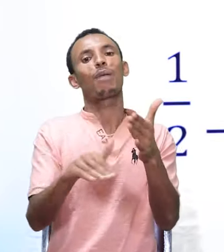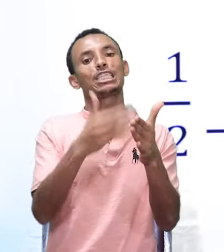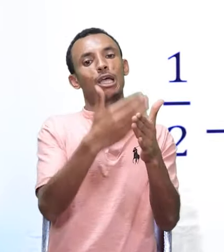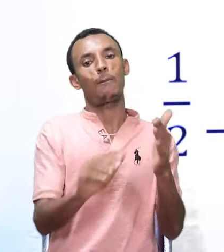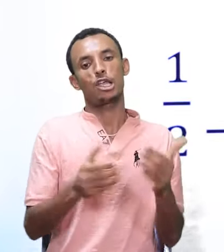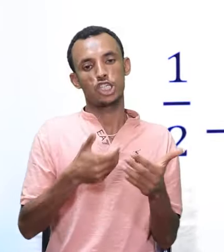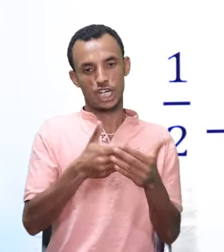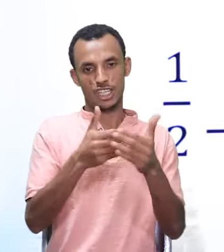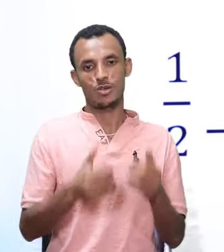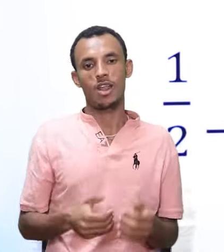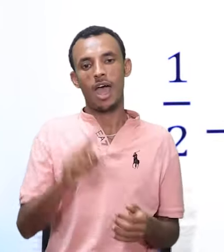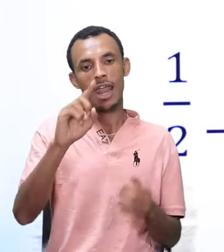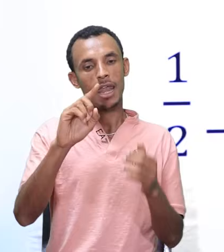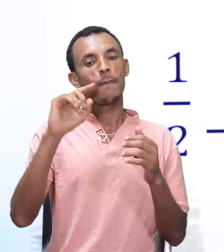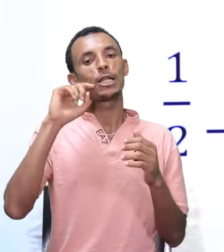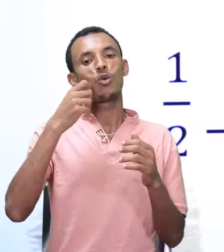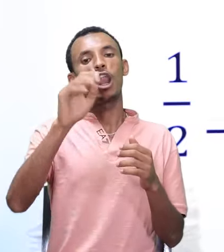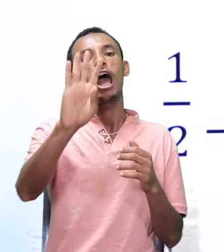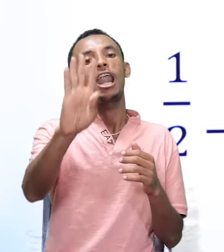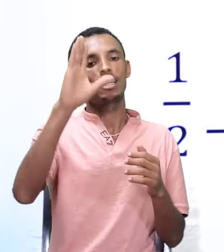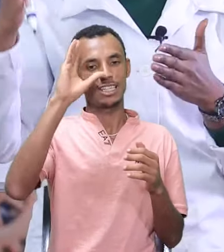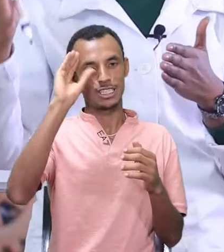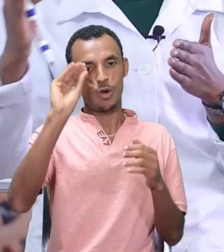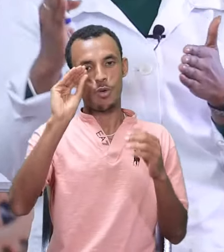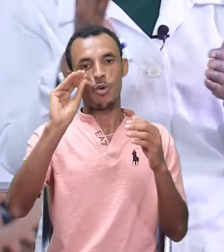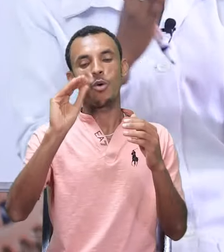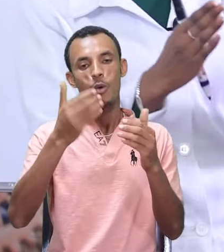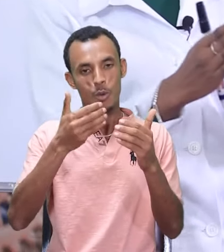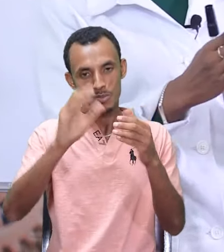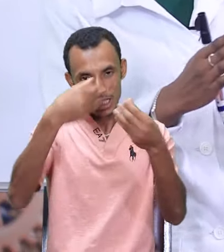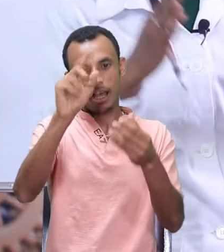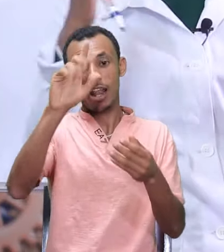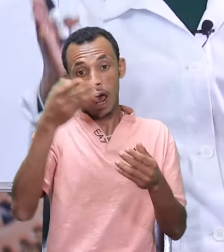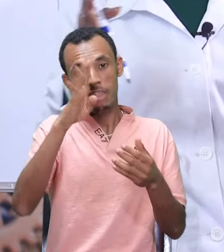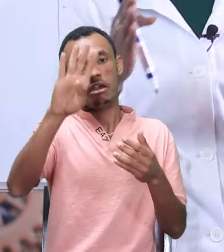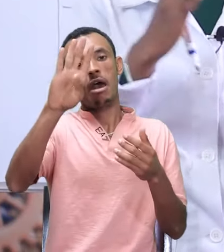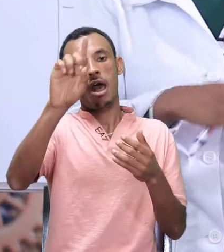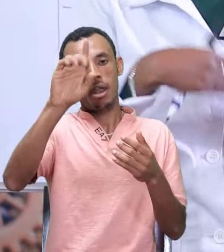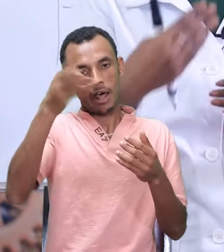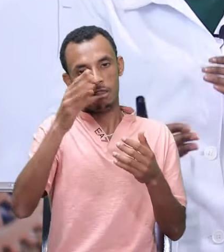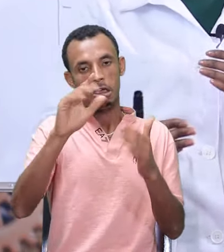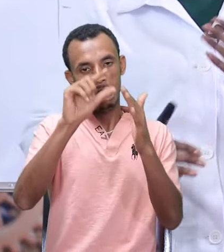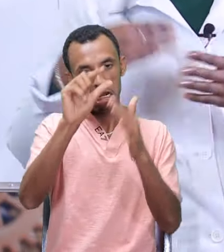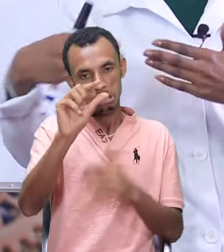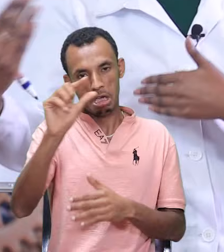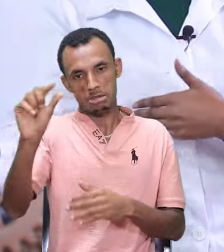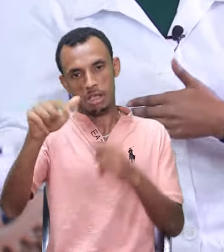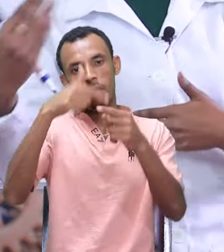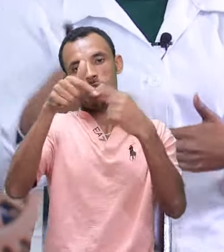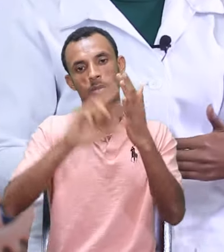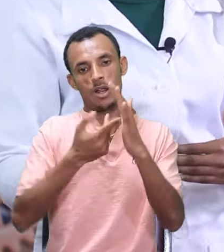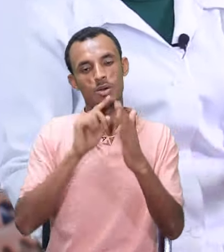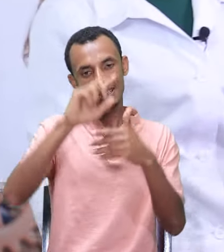ግማሽ ይደርሳቸዋል አንድ ብርቱካንን ለአራት ሰው ብናካፍል ግን ሩብ ሩብ የሚደርሰን ማለት ነው እያነሰ ይሄዳል የሚደርሰን መጠን እያነሰ